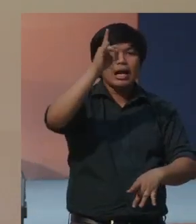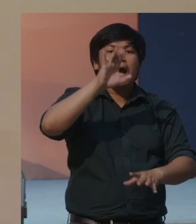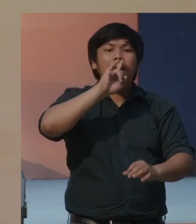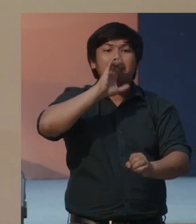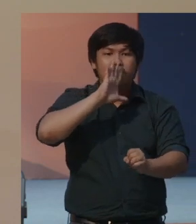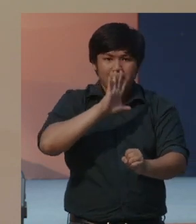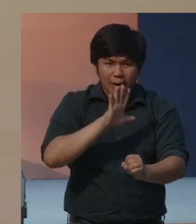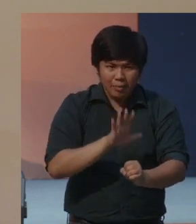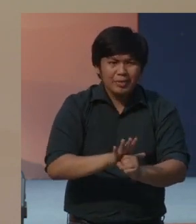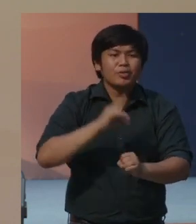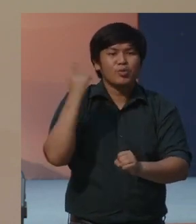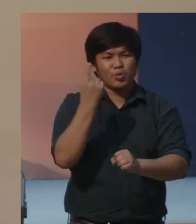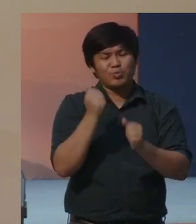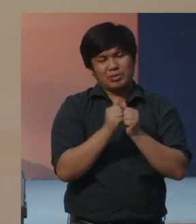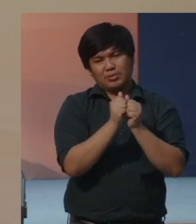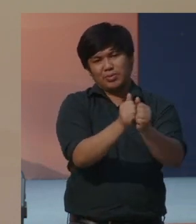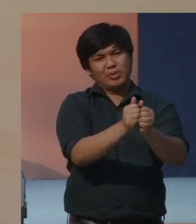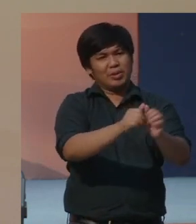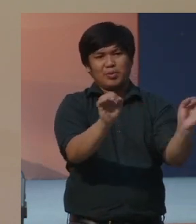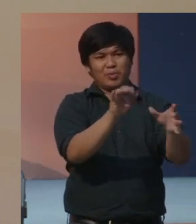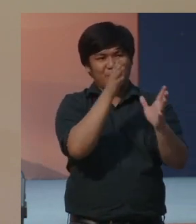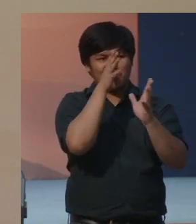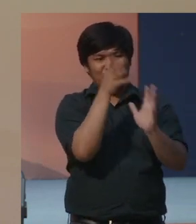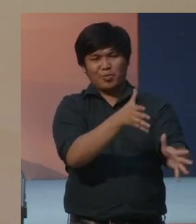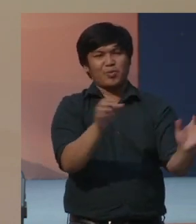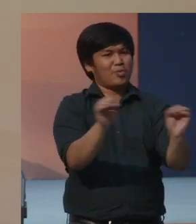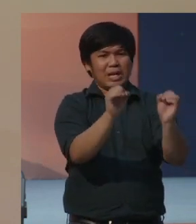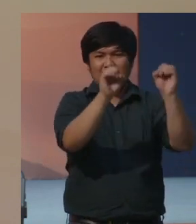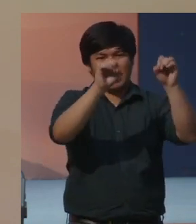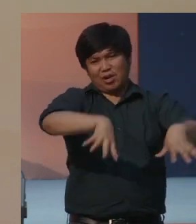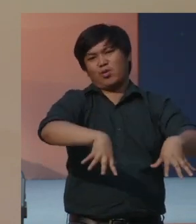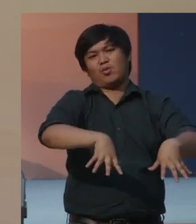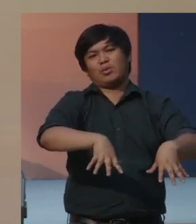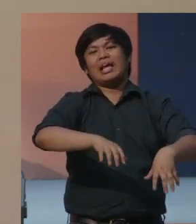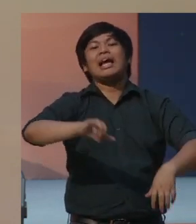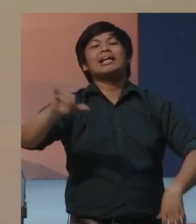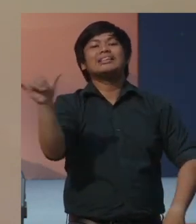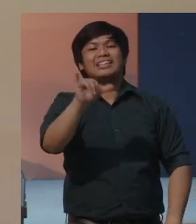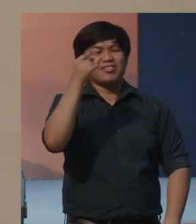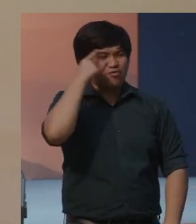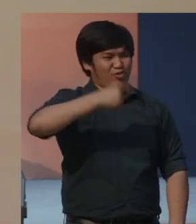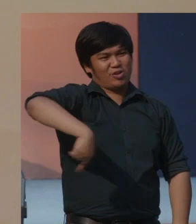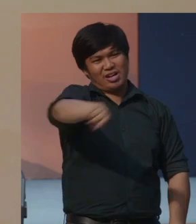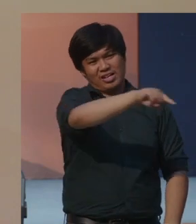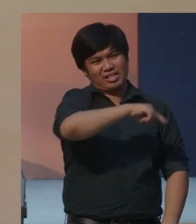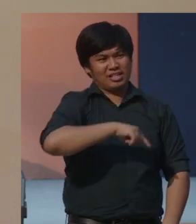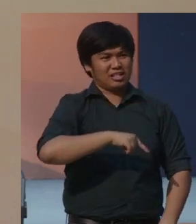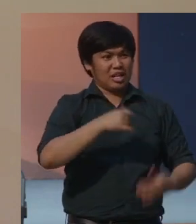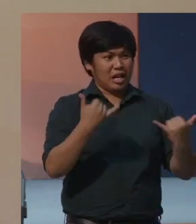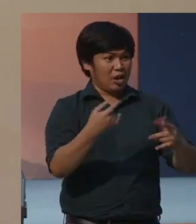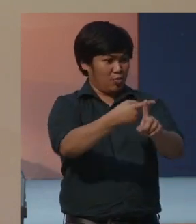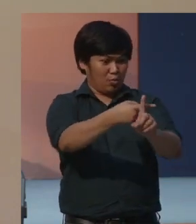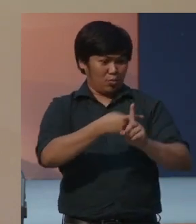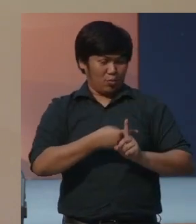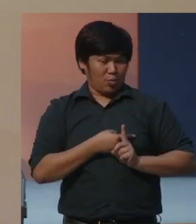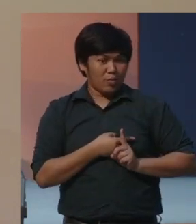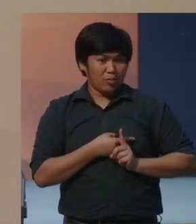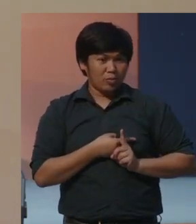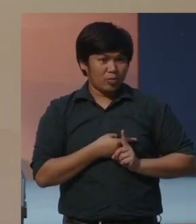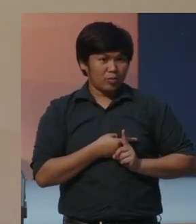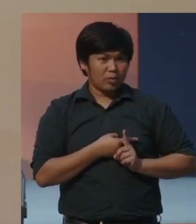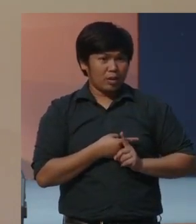ang laging nasa kanila. Ganon din sa atin. Dahil tayo naligtas na, sabi sa Romans